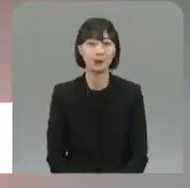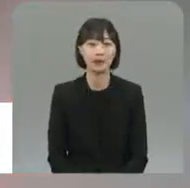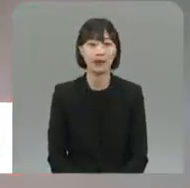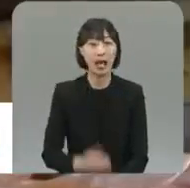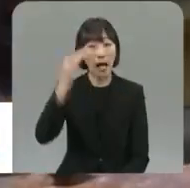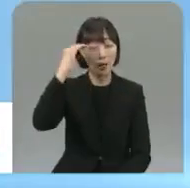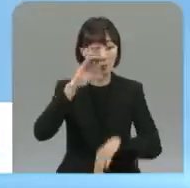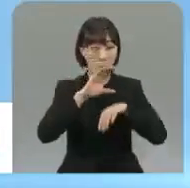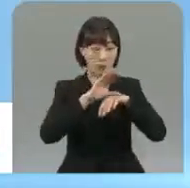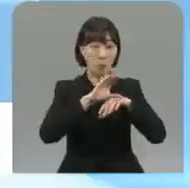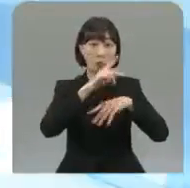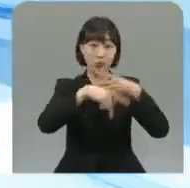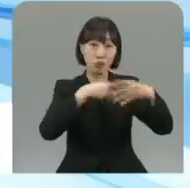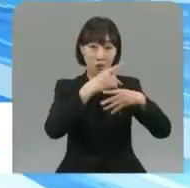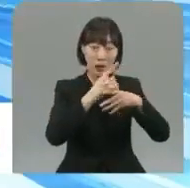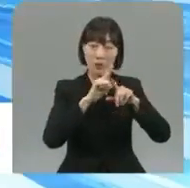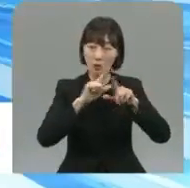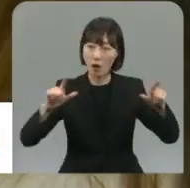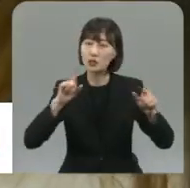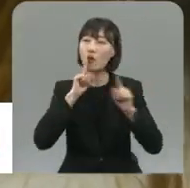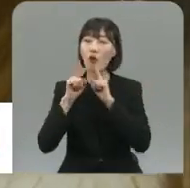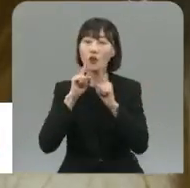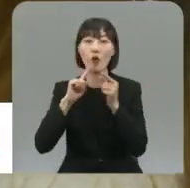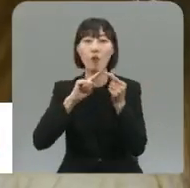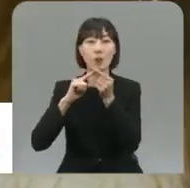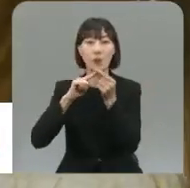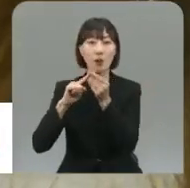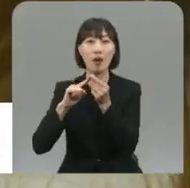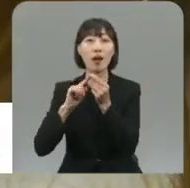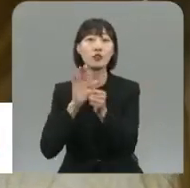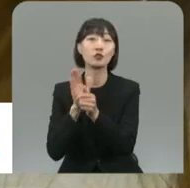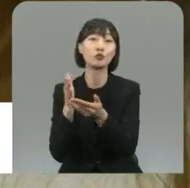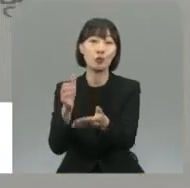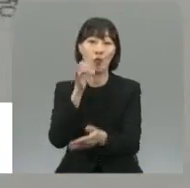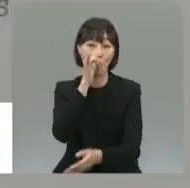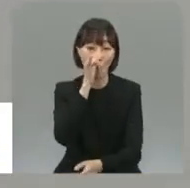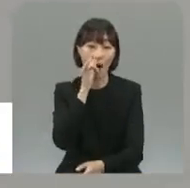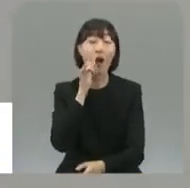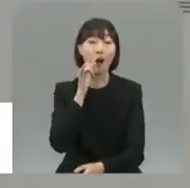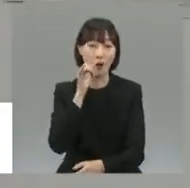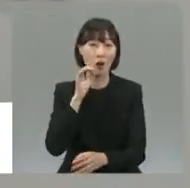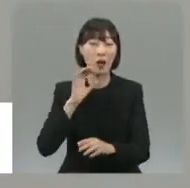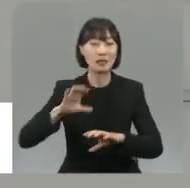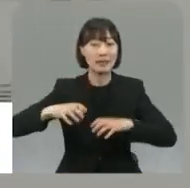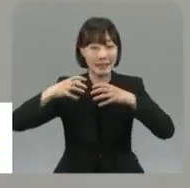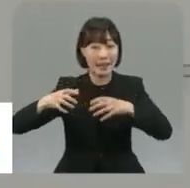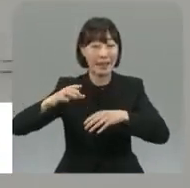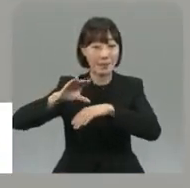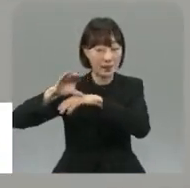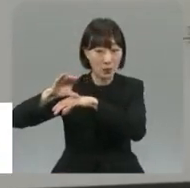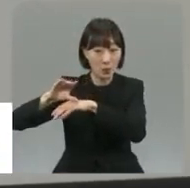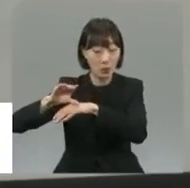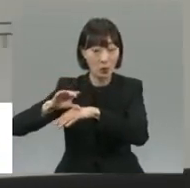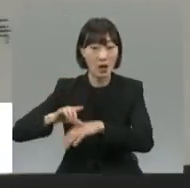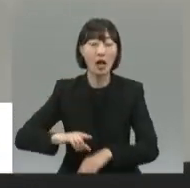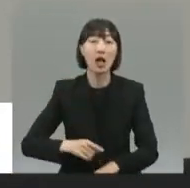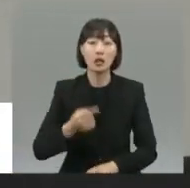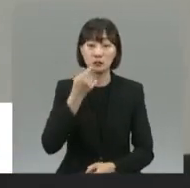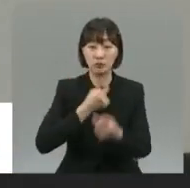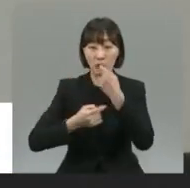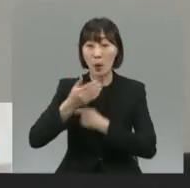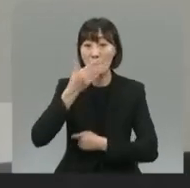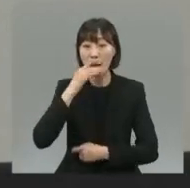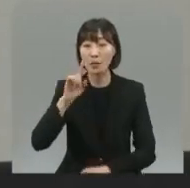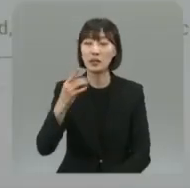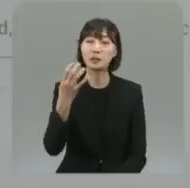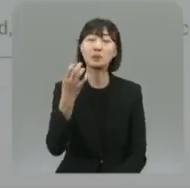们频道的观众。 K-POP 也非常具有人气， KBS 音乐节目《音乐银行》四月在巴黎举行世界